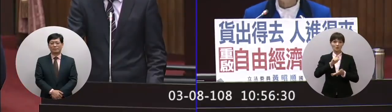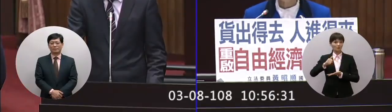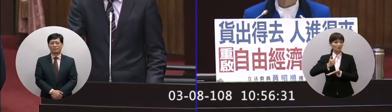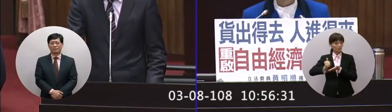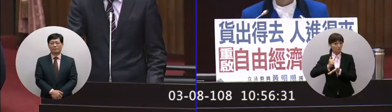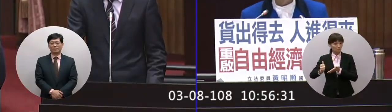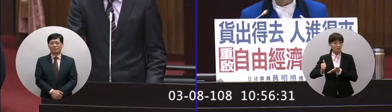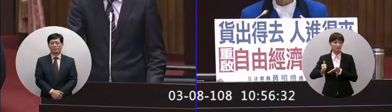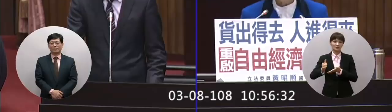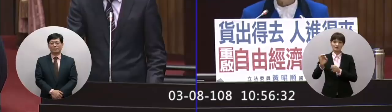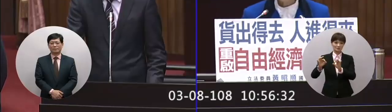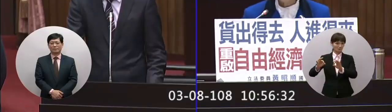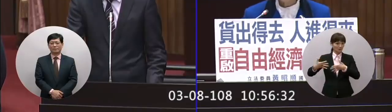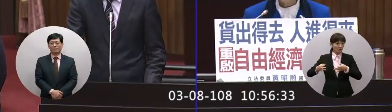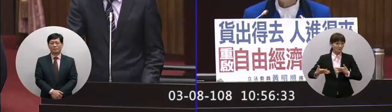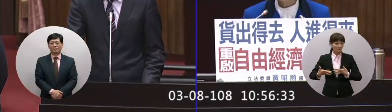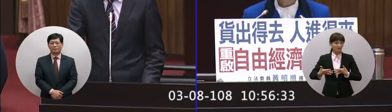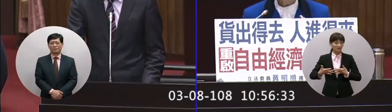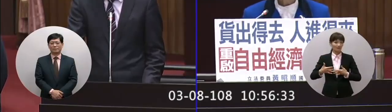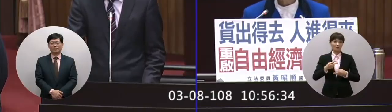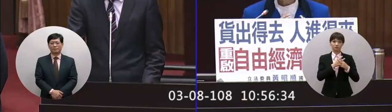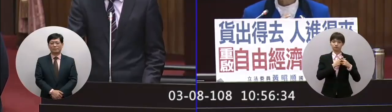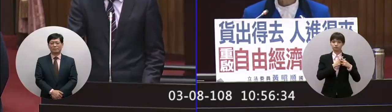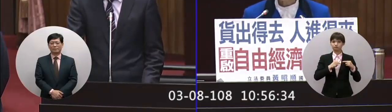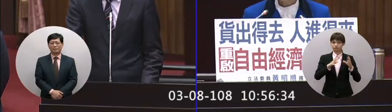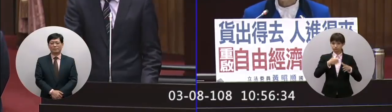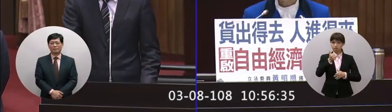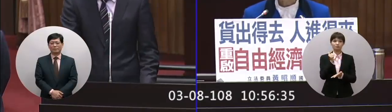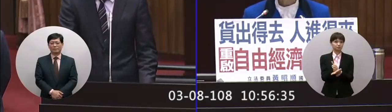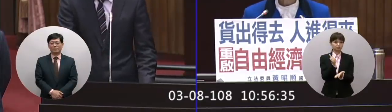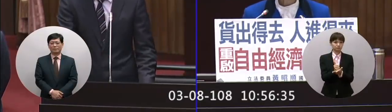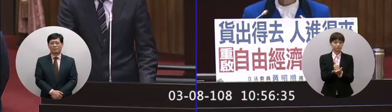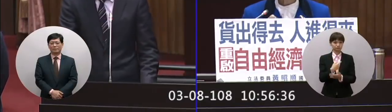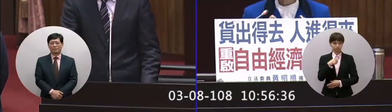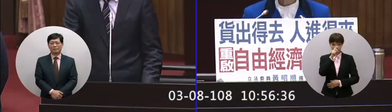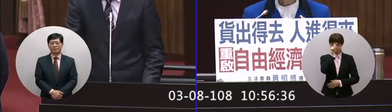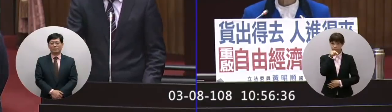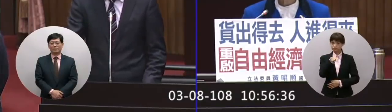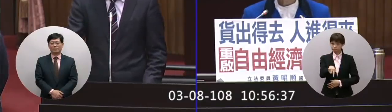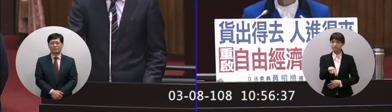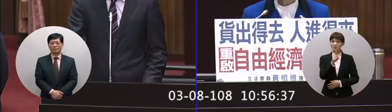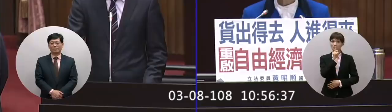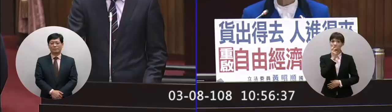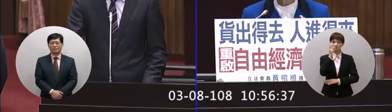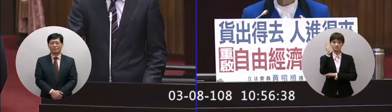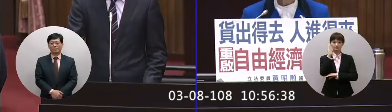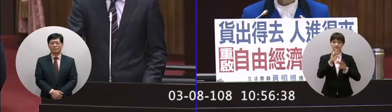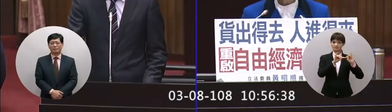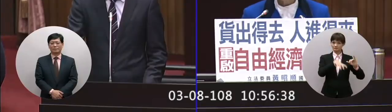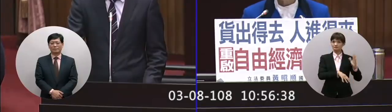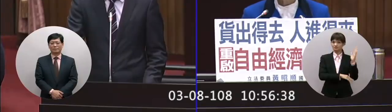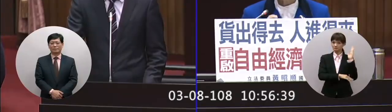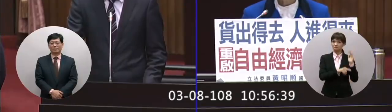小英做得到，但是我们希望做的是这个是一个正能量，我们希望中央跟地方之